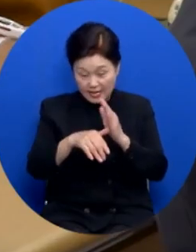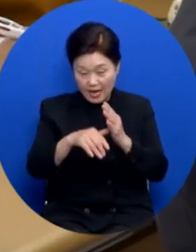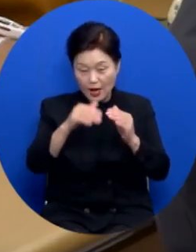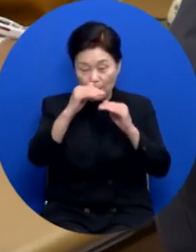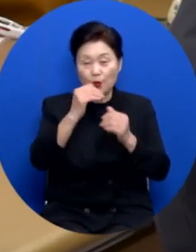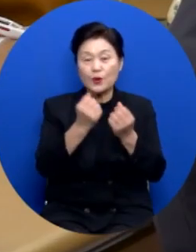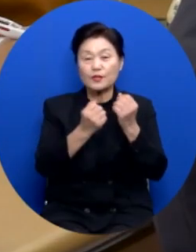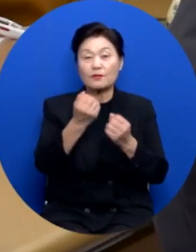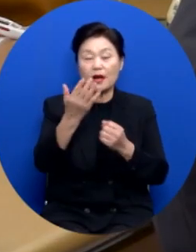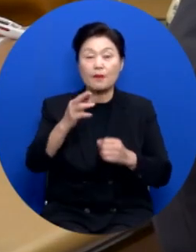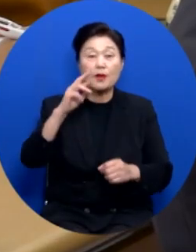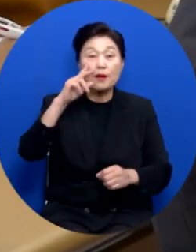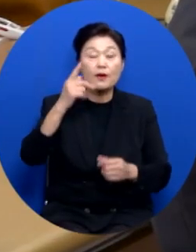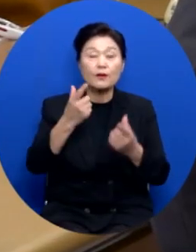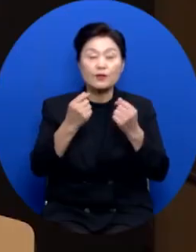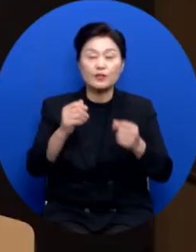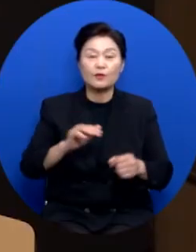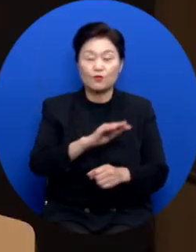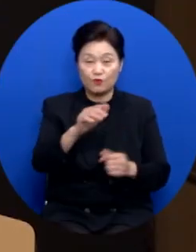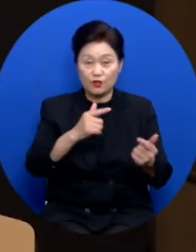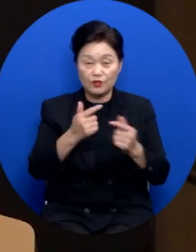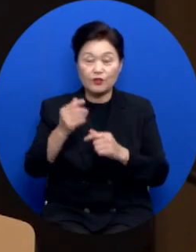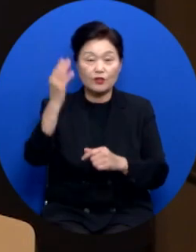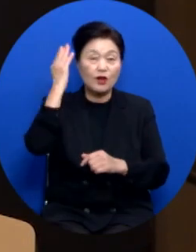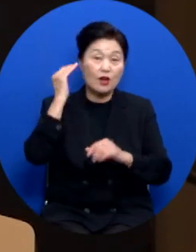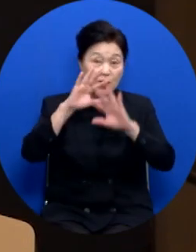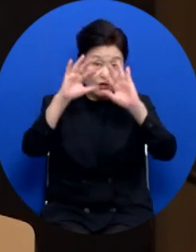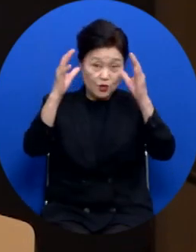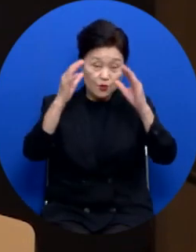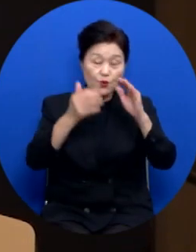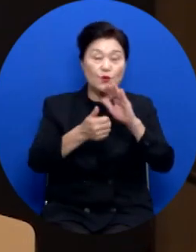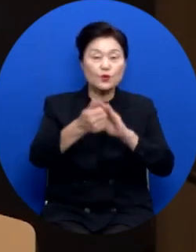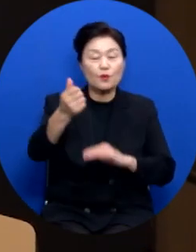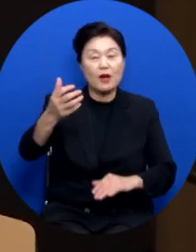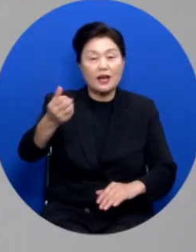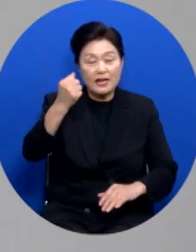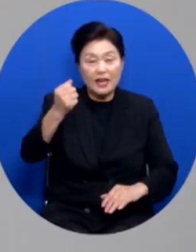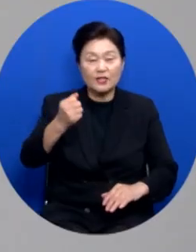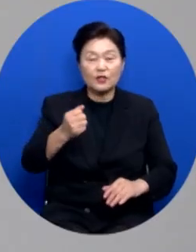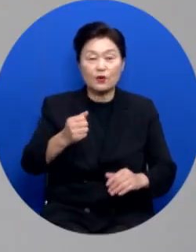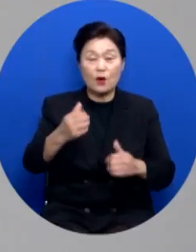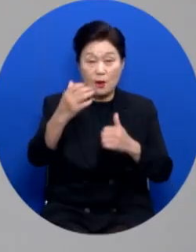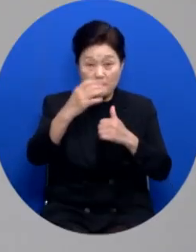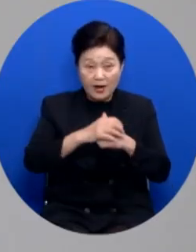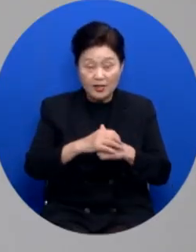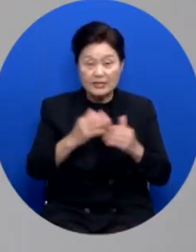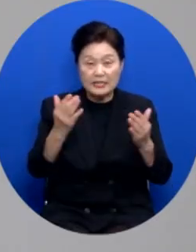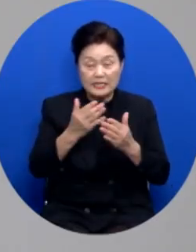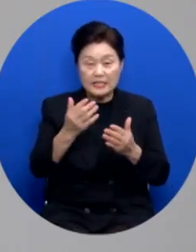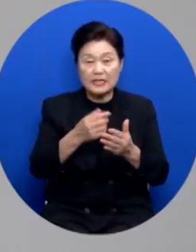처럼도 천을 들이에서어진을 하며 승하는을 살자고 했습니다